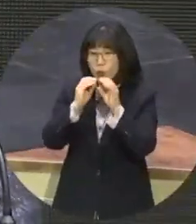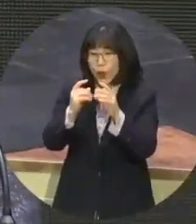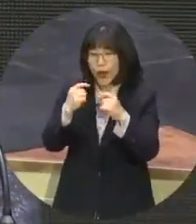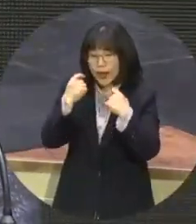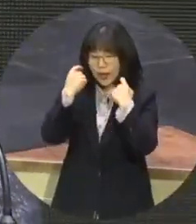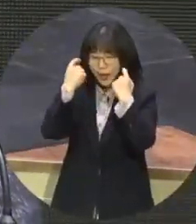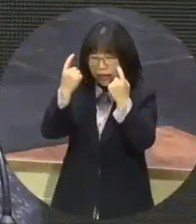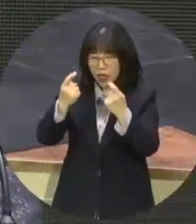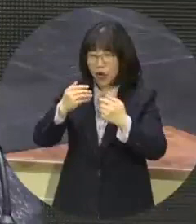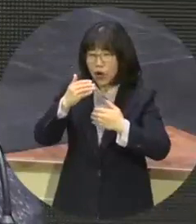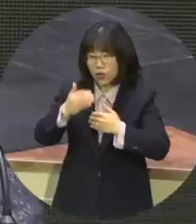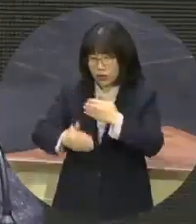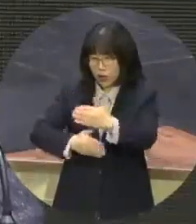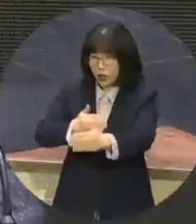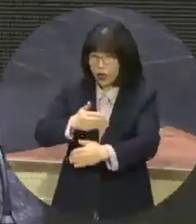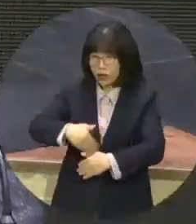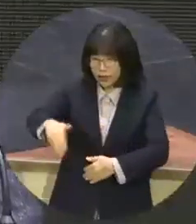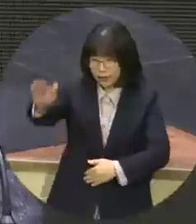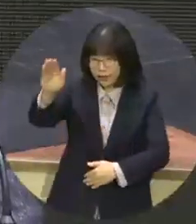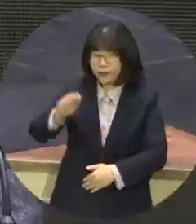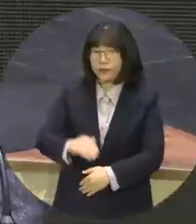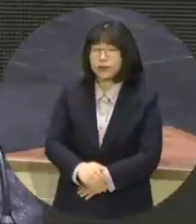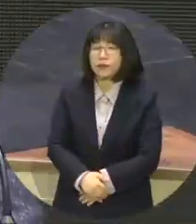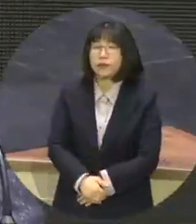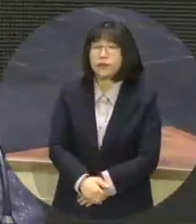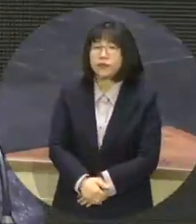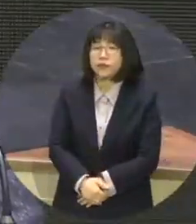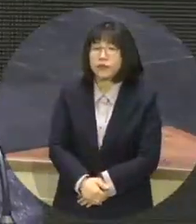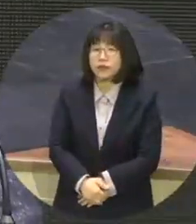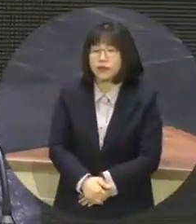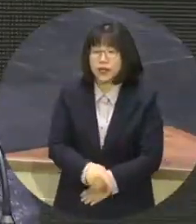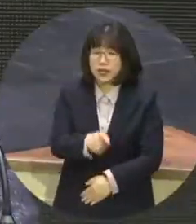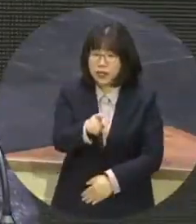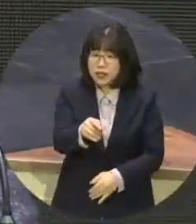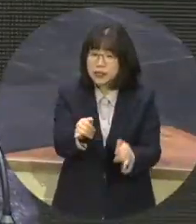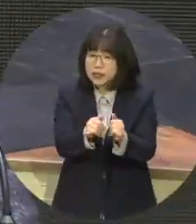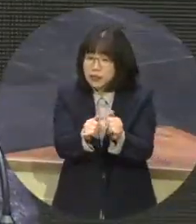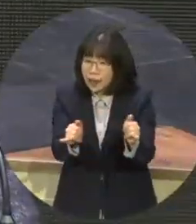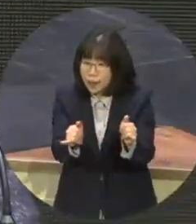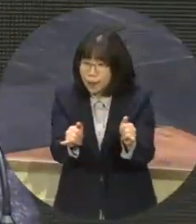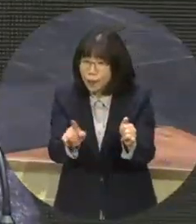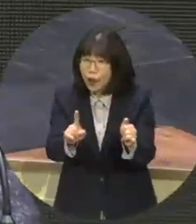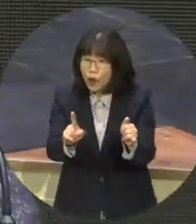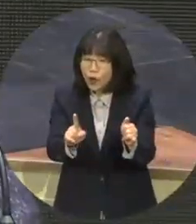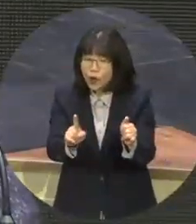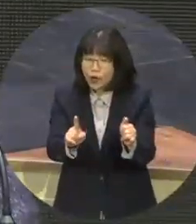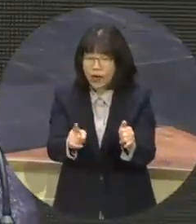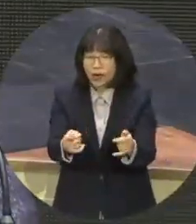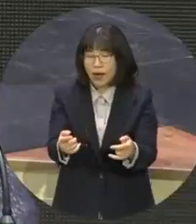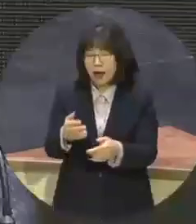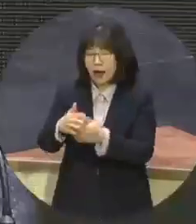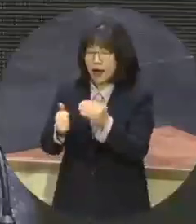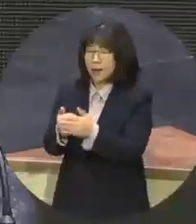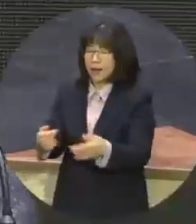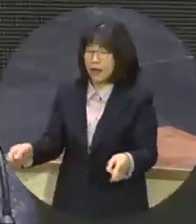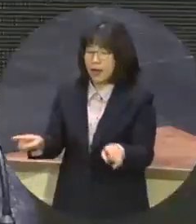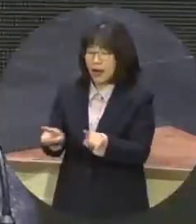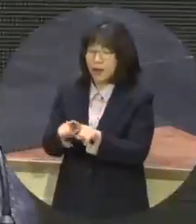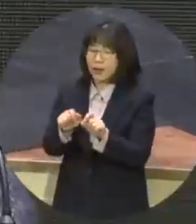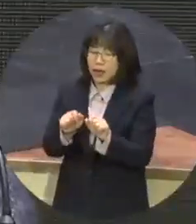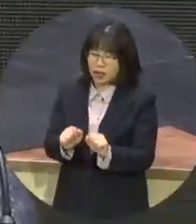한다. 이렇게 사는 성도에게 위드의 축복, 함께 하시는 이 체험을